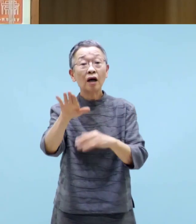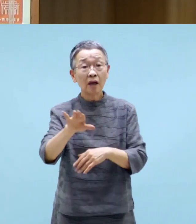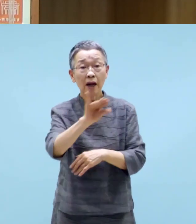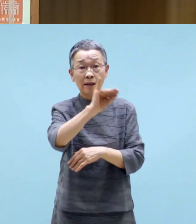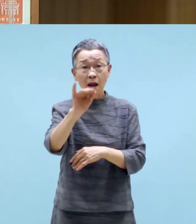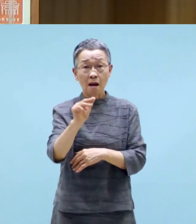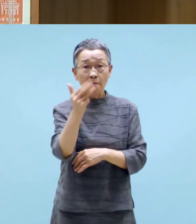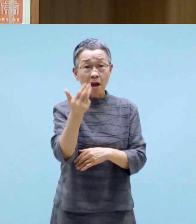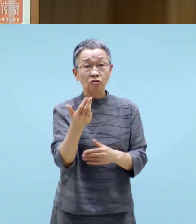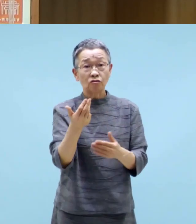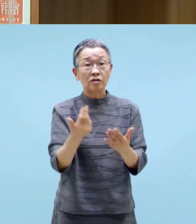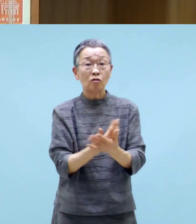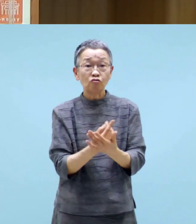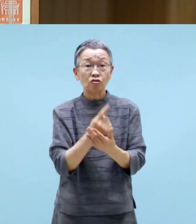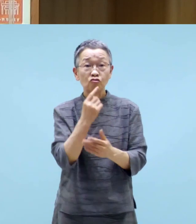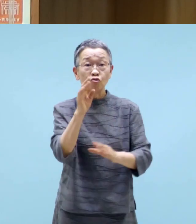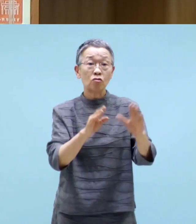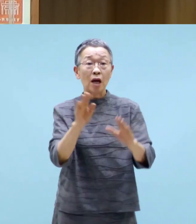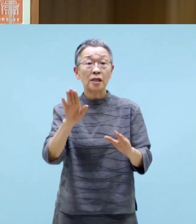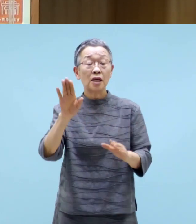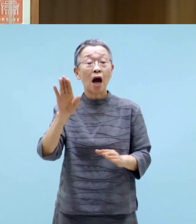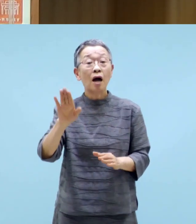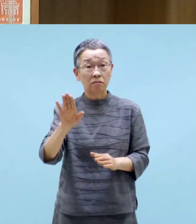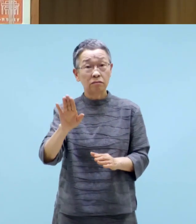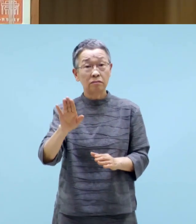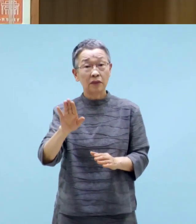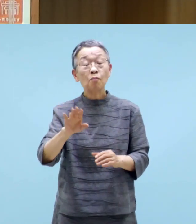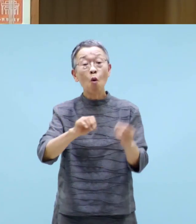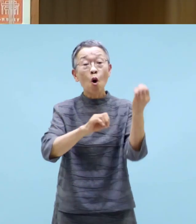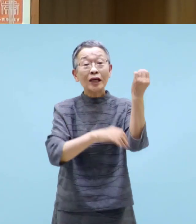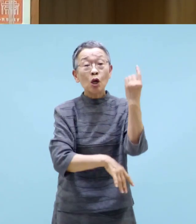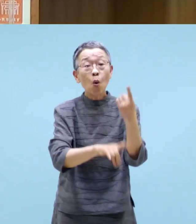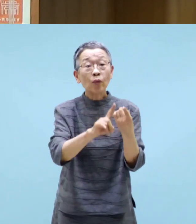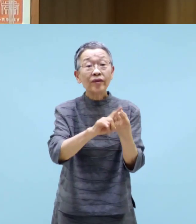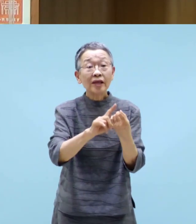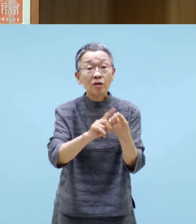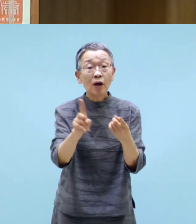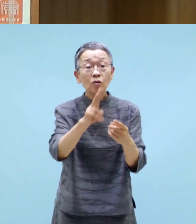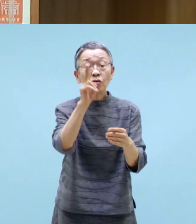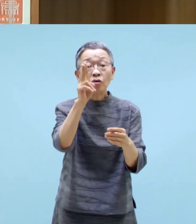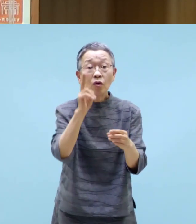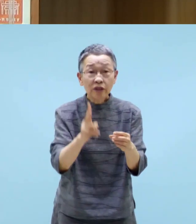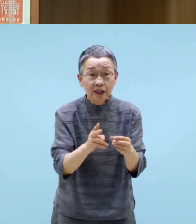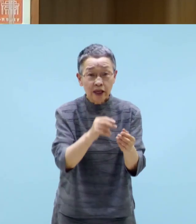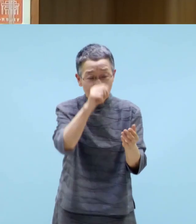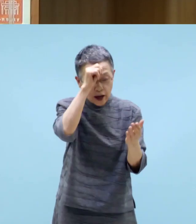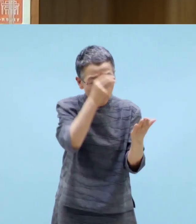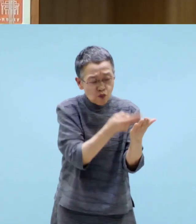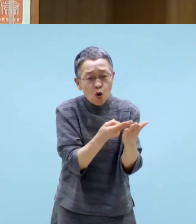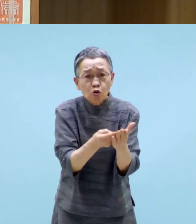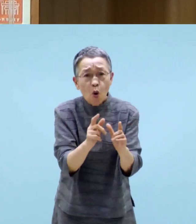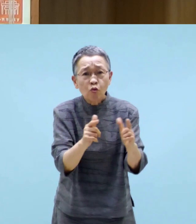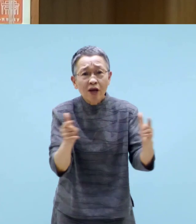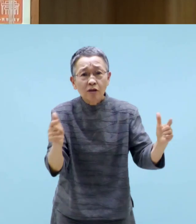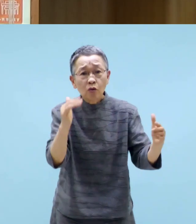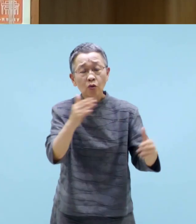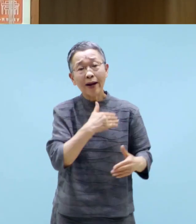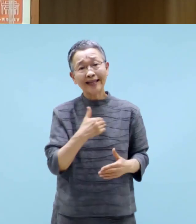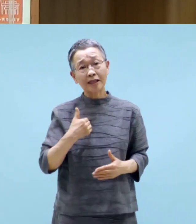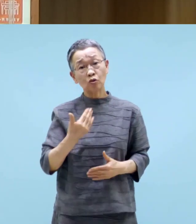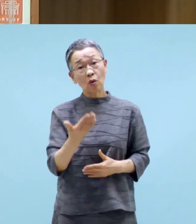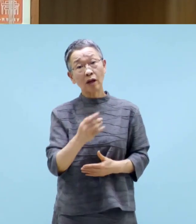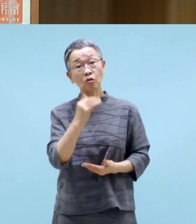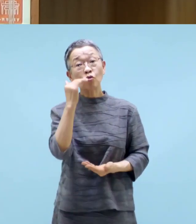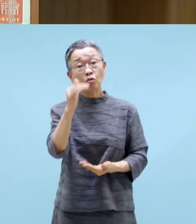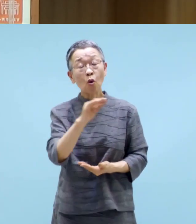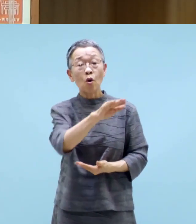るには収まるんですけども、基本的にはそのどうやってさらに病床を増やせるのかっていう観点で、皆さ